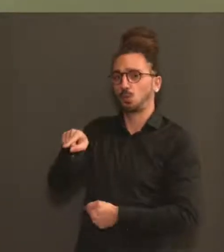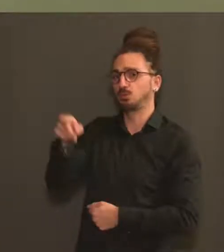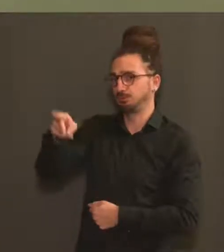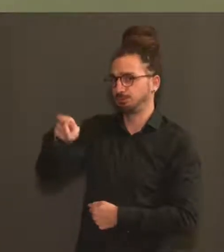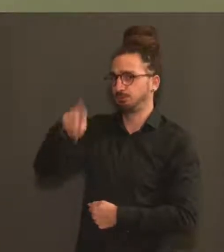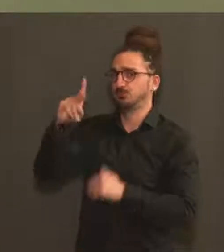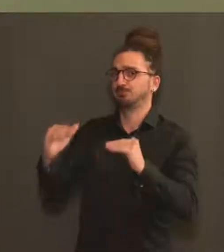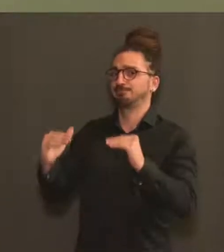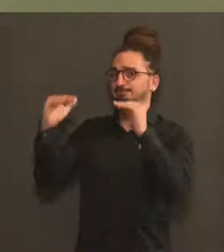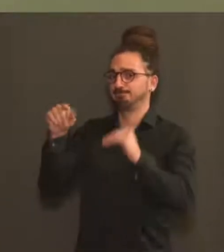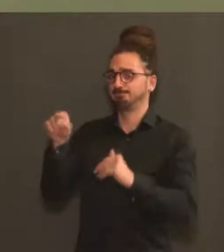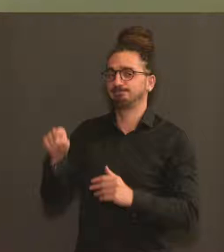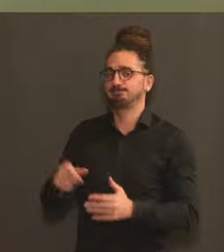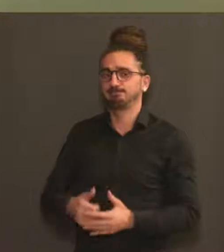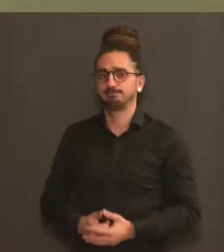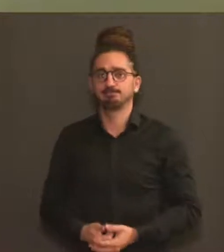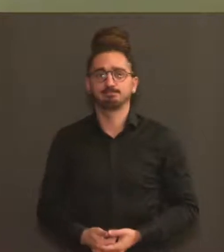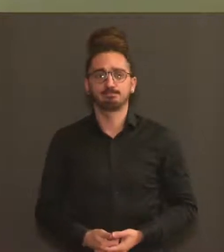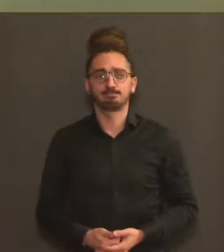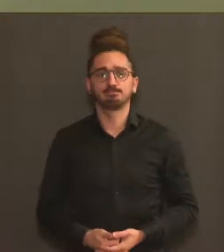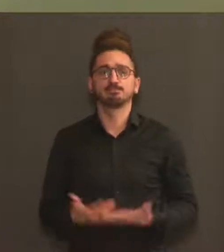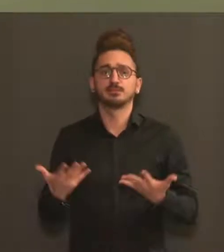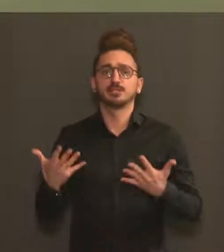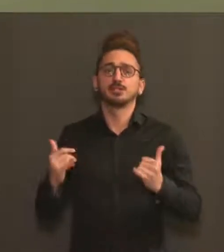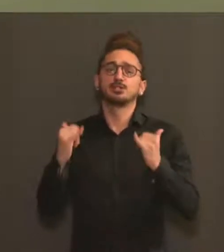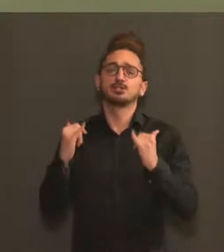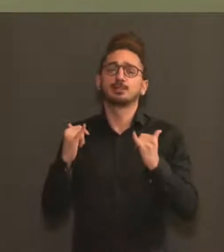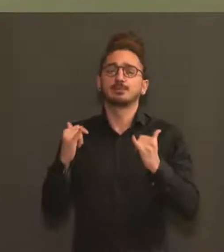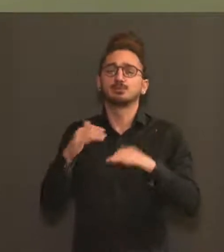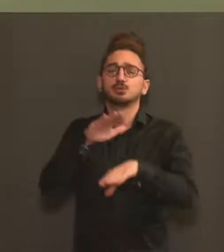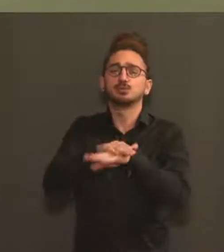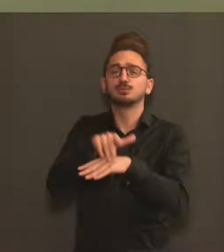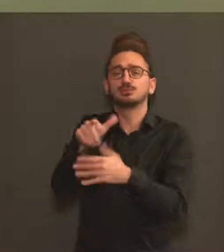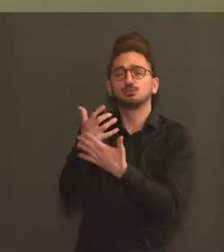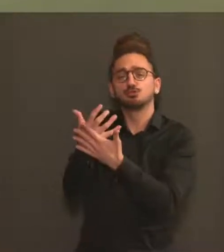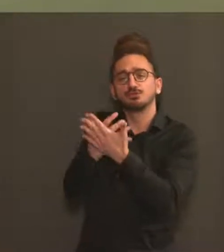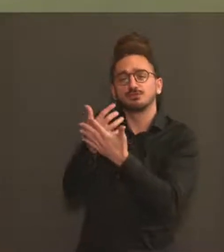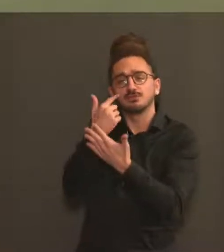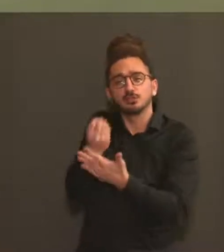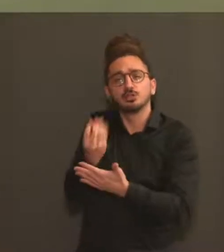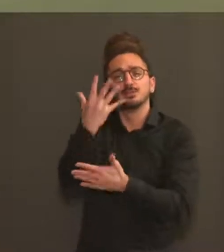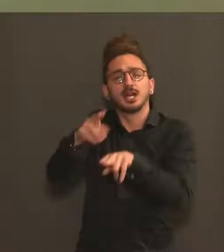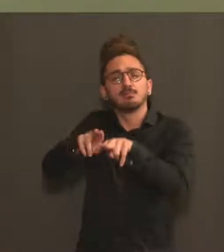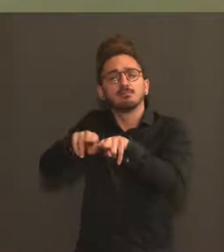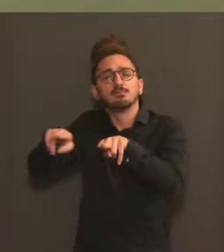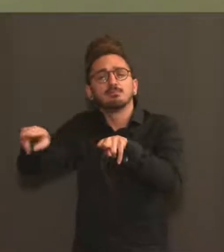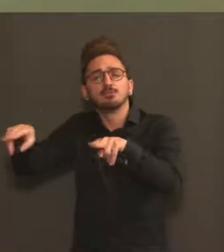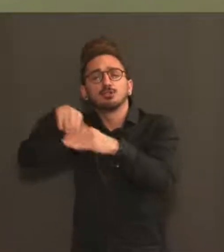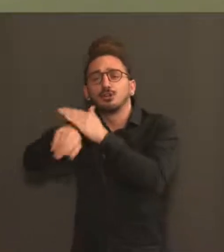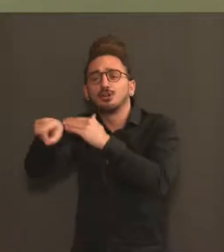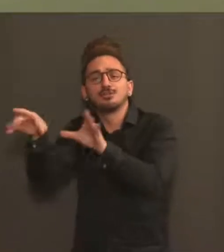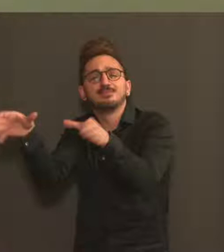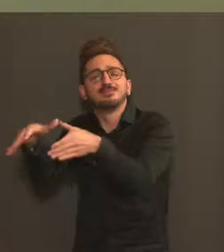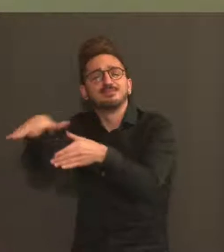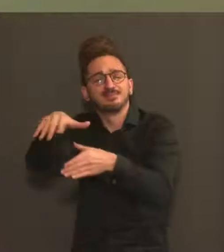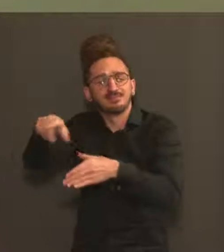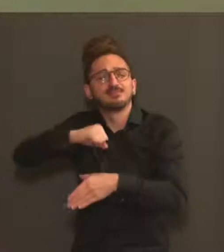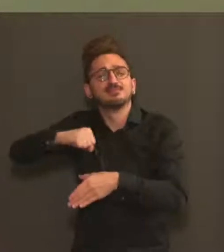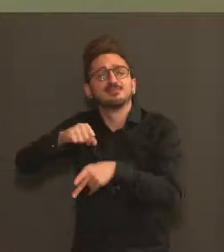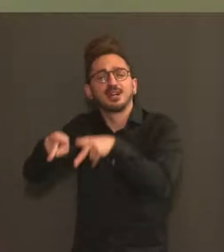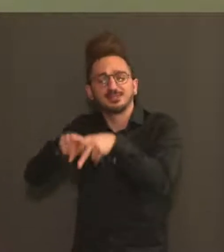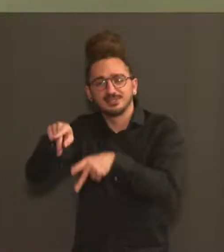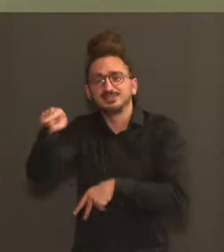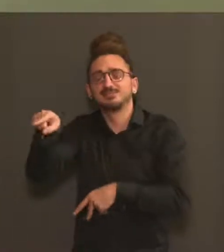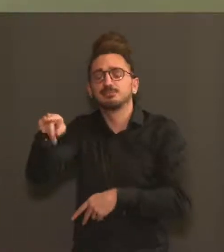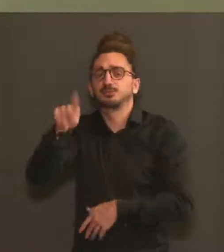en nombre absolu aux soins intensifs, se trouve dans la province de Flandre orientale, ce qui fait que les